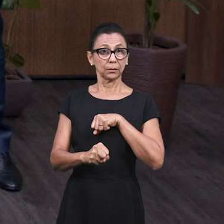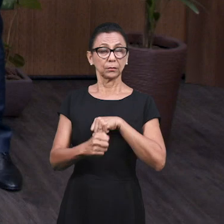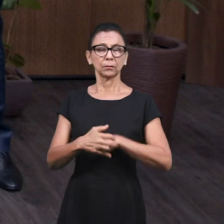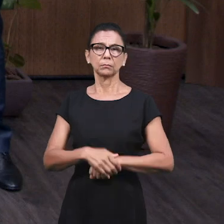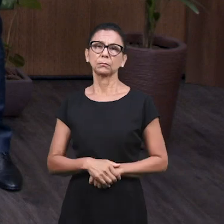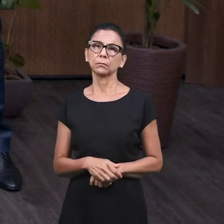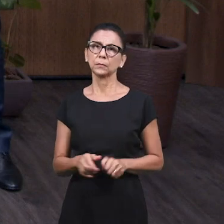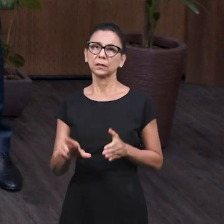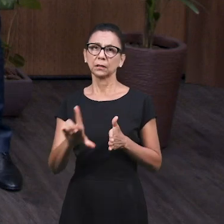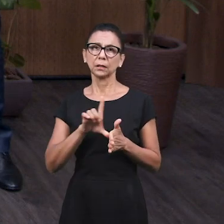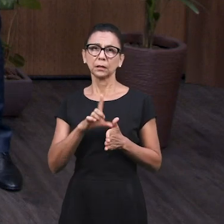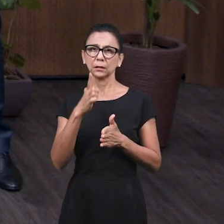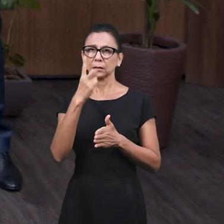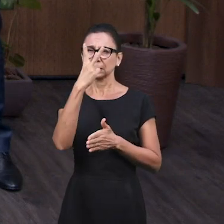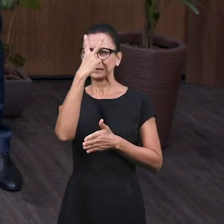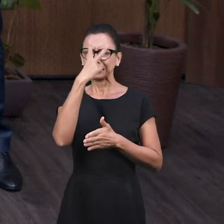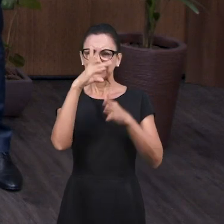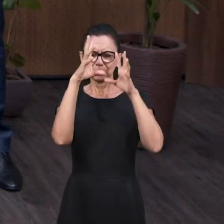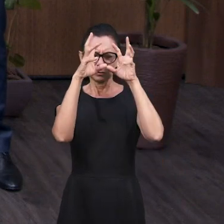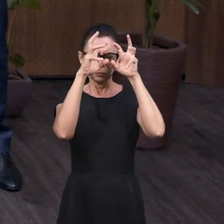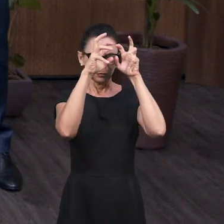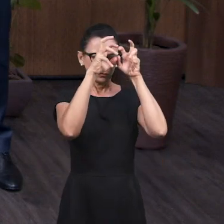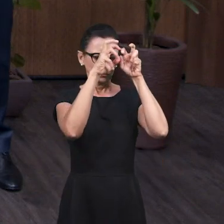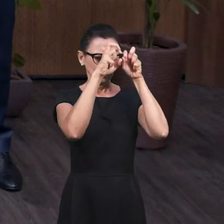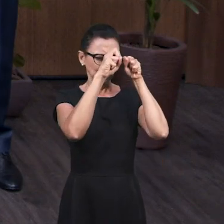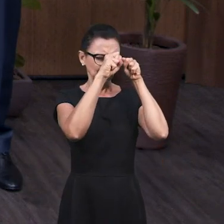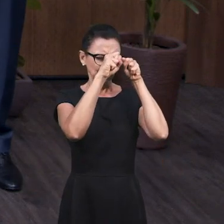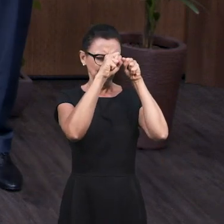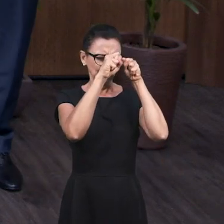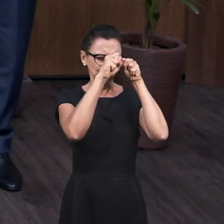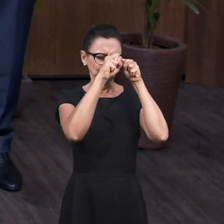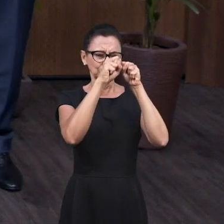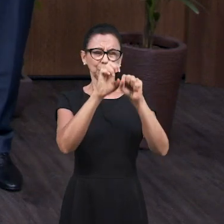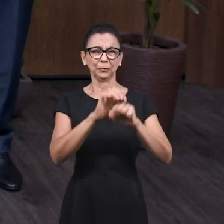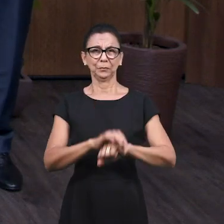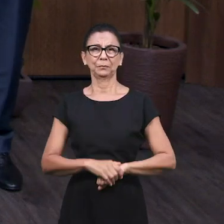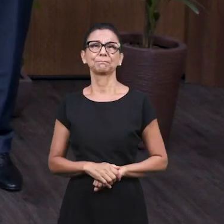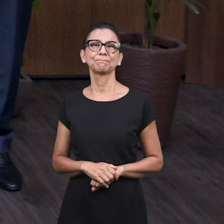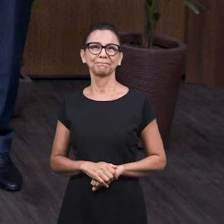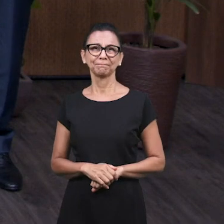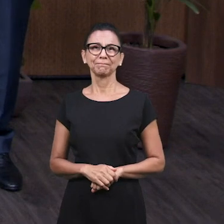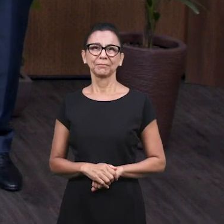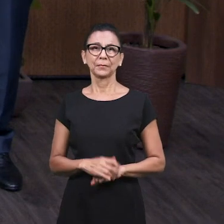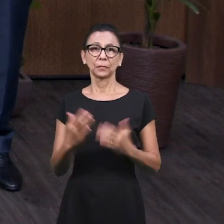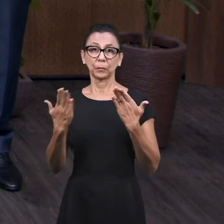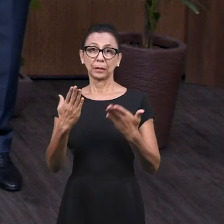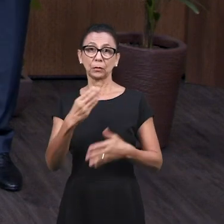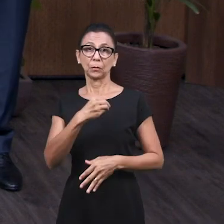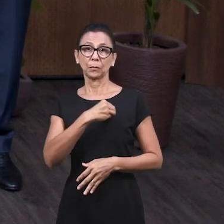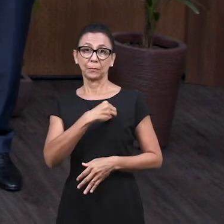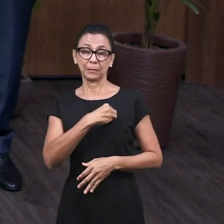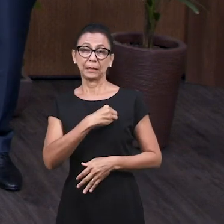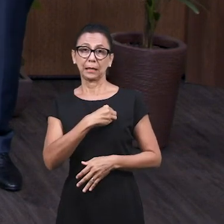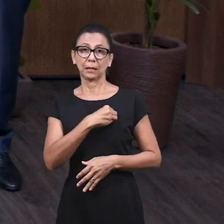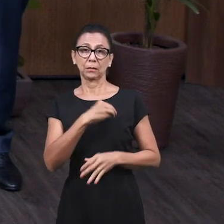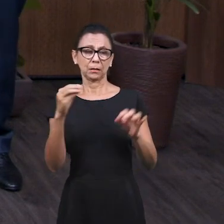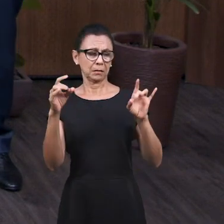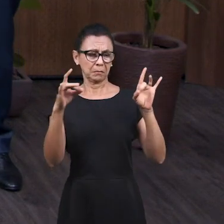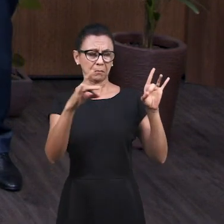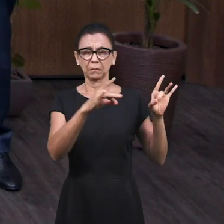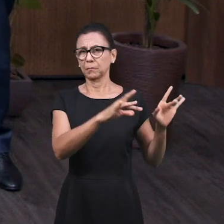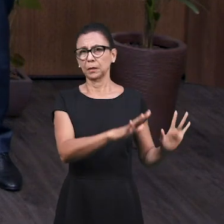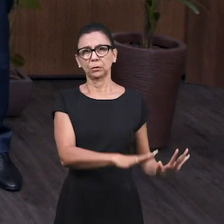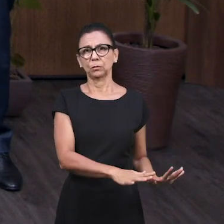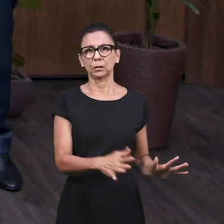il voyait quoi jusqu'à là? Les ténèbres. Mais Bartimée, il a abandonné tout cela, les ténèbres, il a laissé